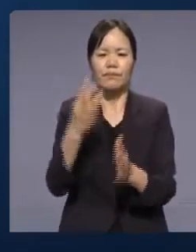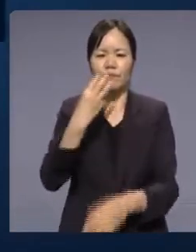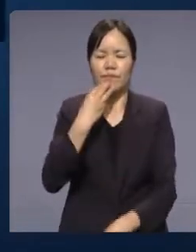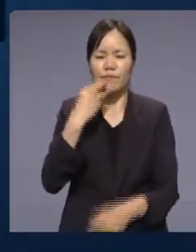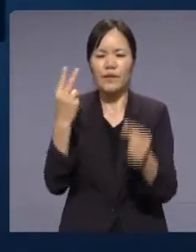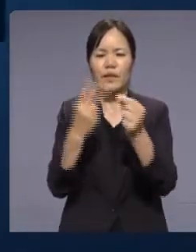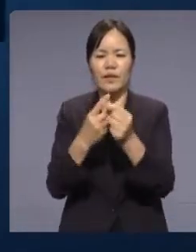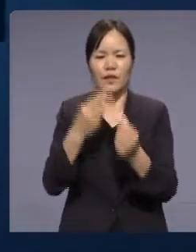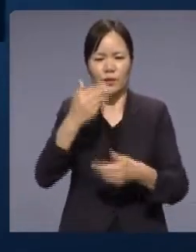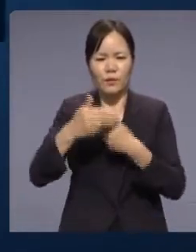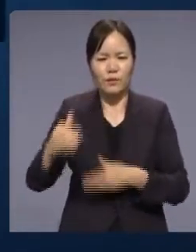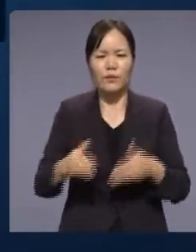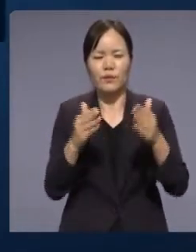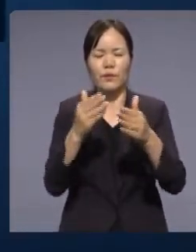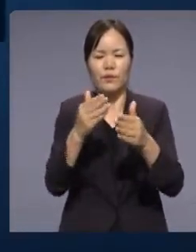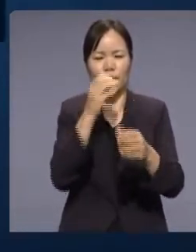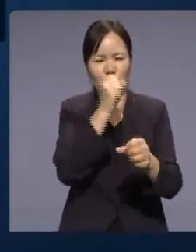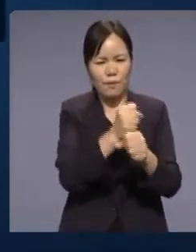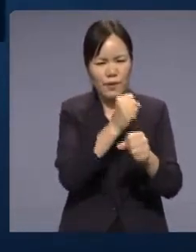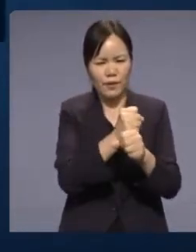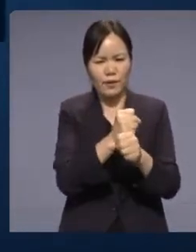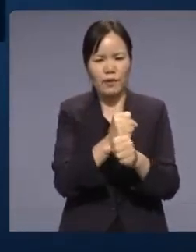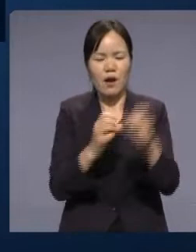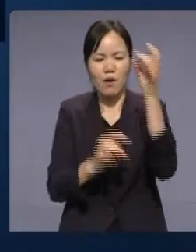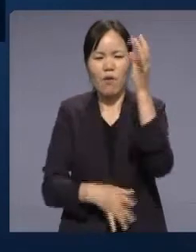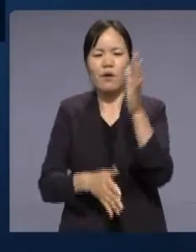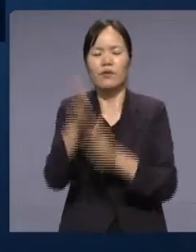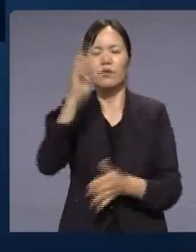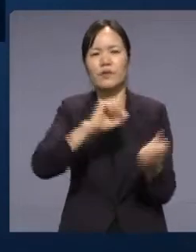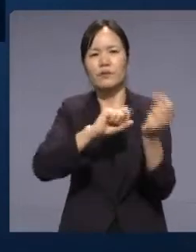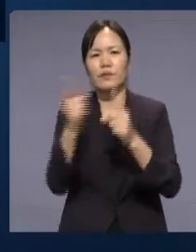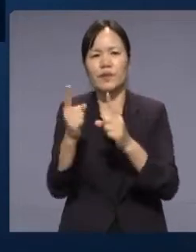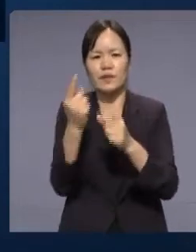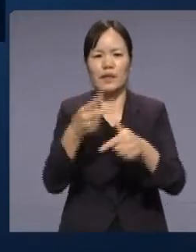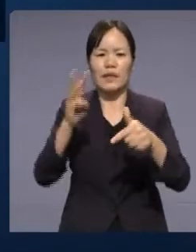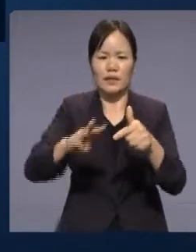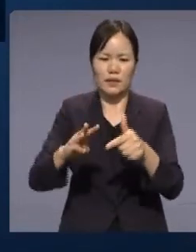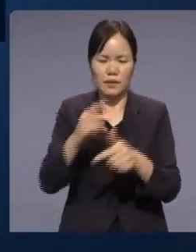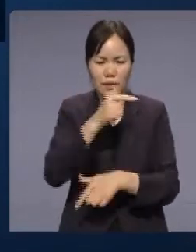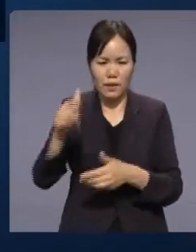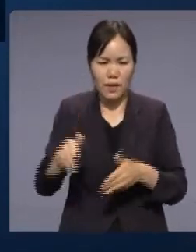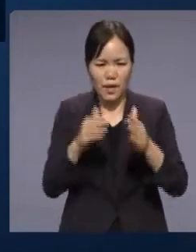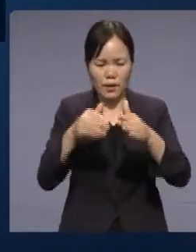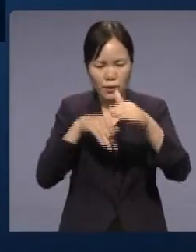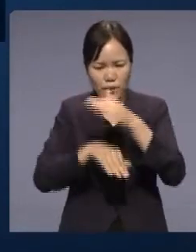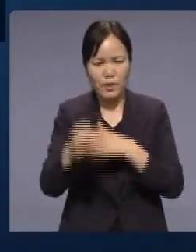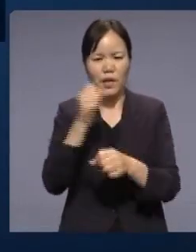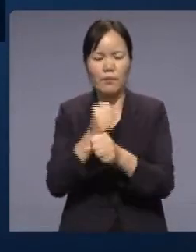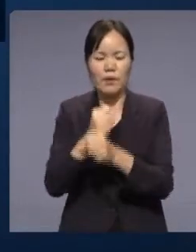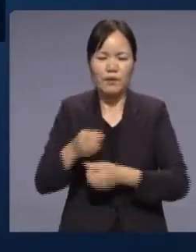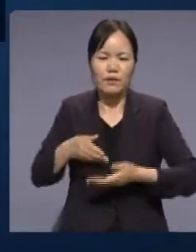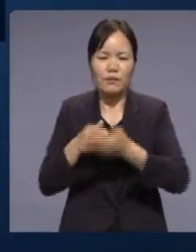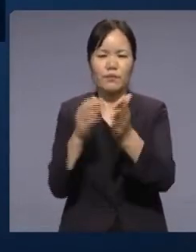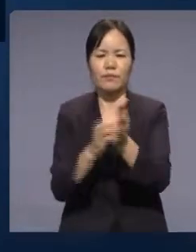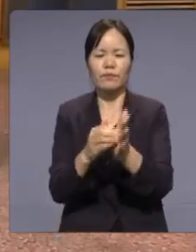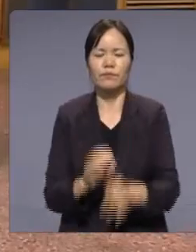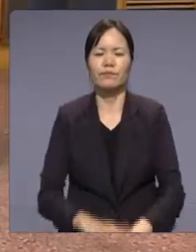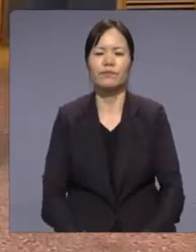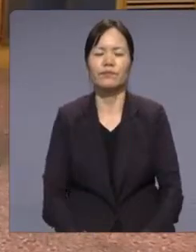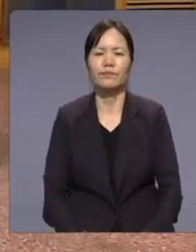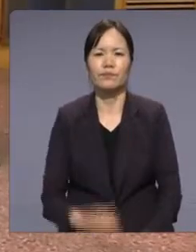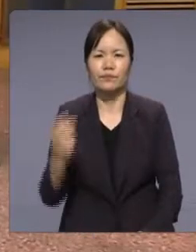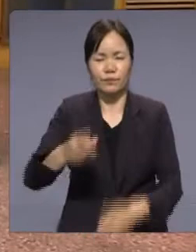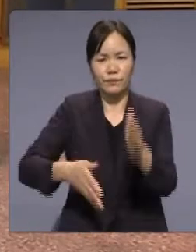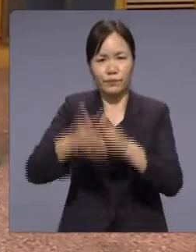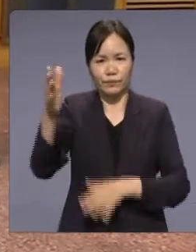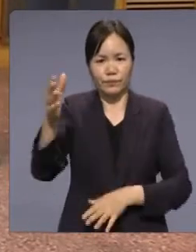수도권 제2순환 고속도로 착공과 원도심 재생, 인천대로 지하화 등이 건의됐습니다. 또